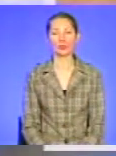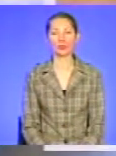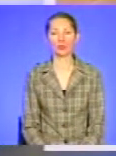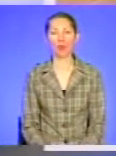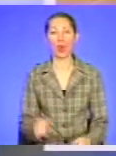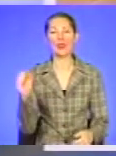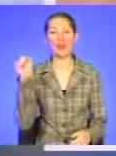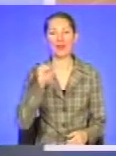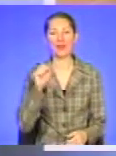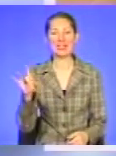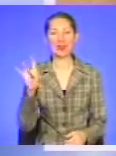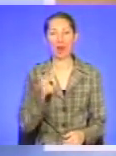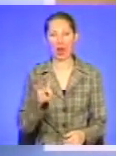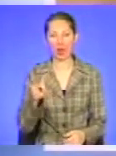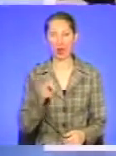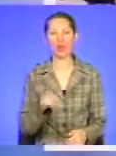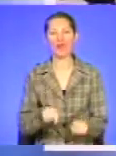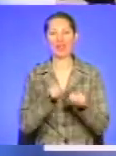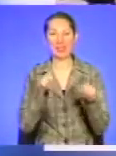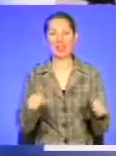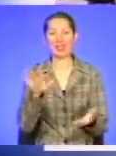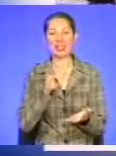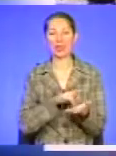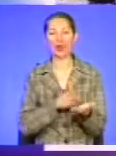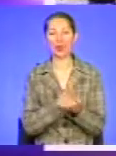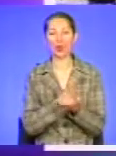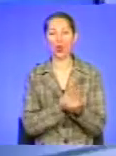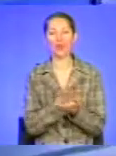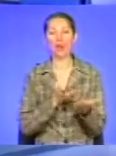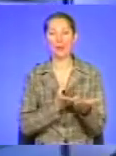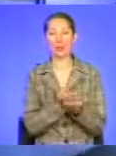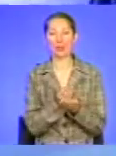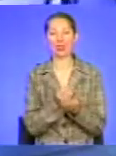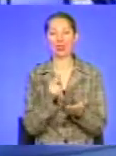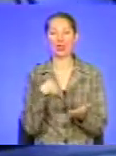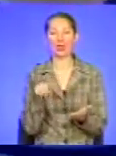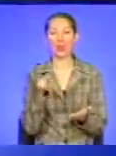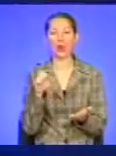У Теребовлянському районі відкрили центр обслуговування платників податків.